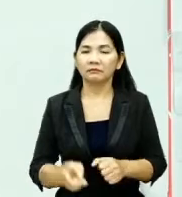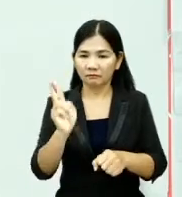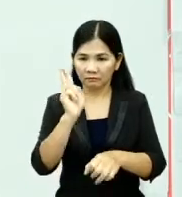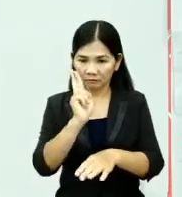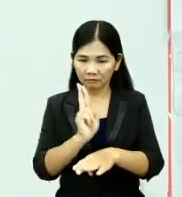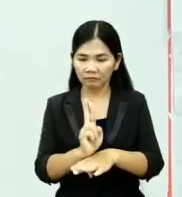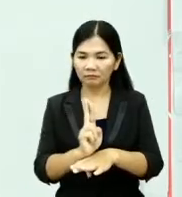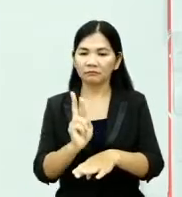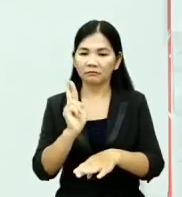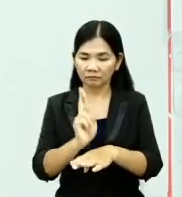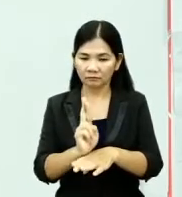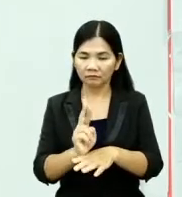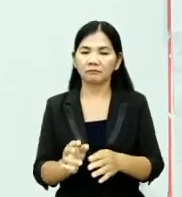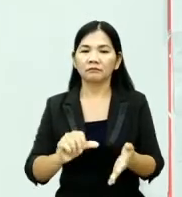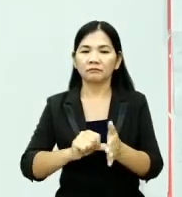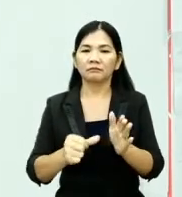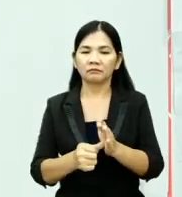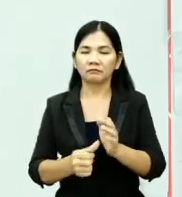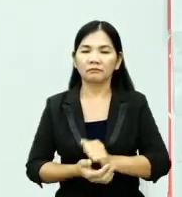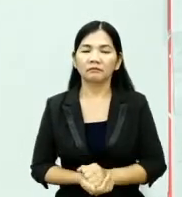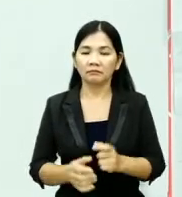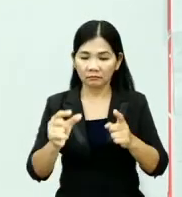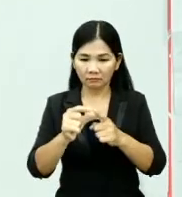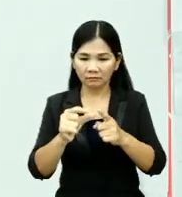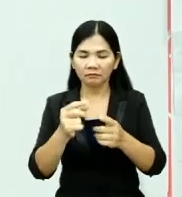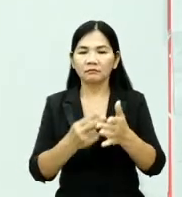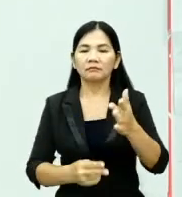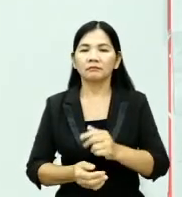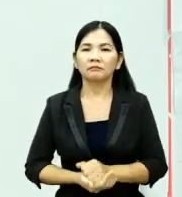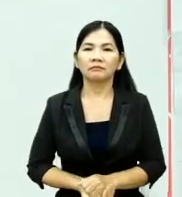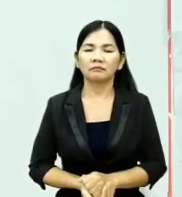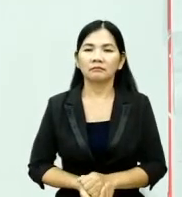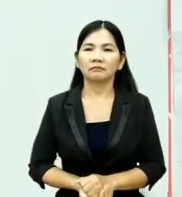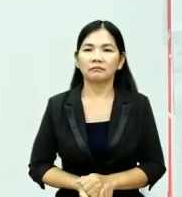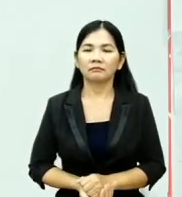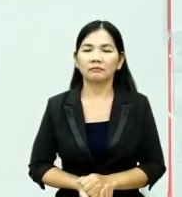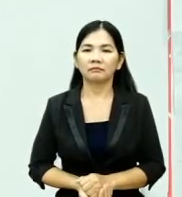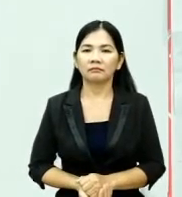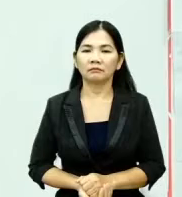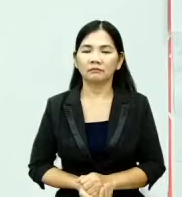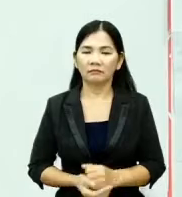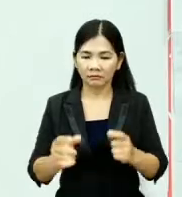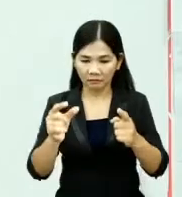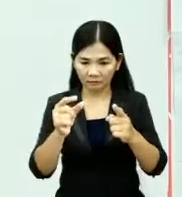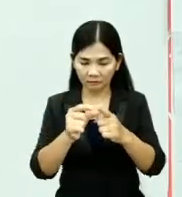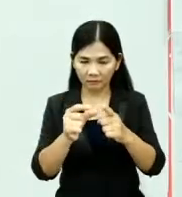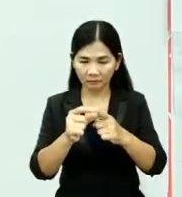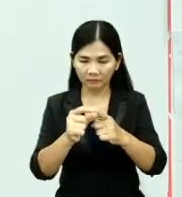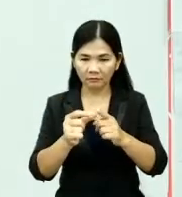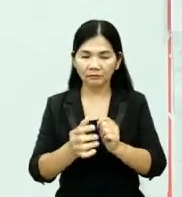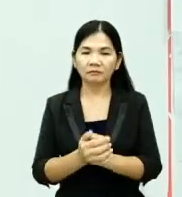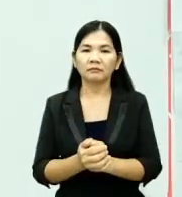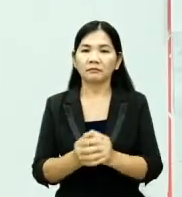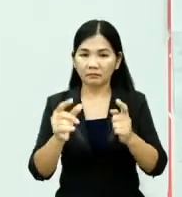bàn tay miền này đôi khné á chừng ai đô thì chia bị ở vậy tiết con chà chẳng nè kêu nâng miến